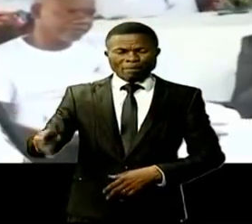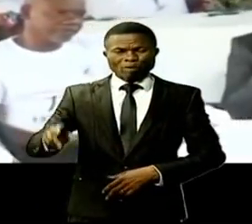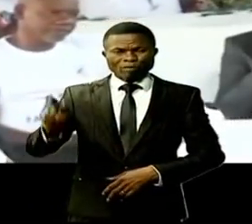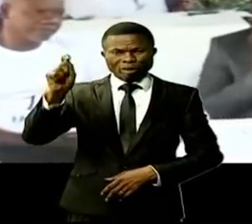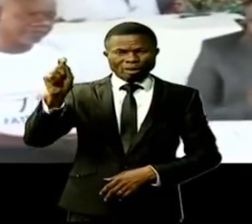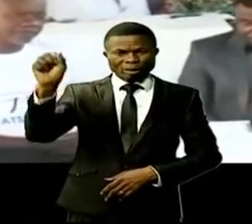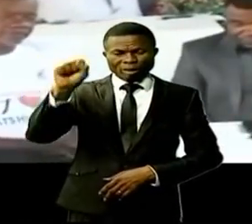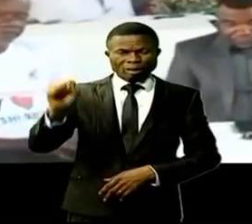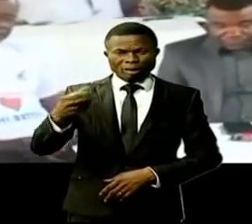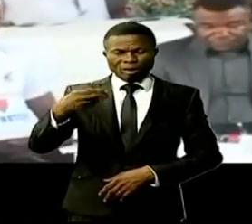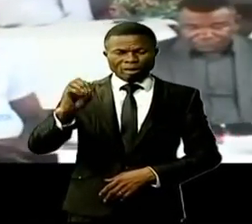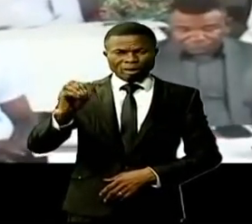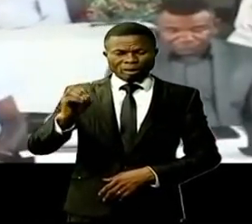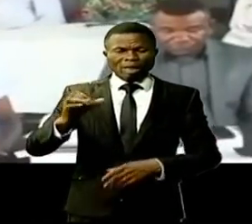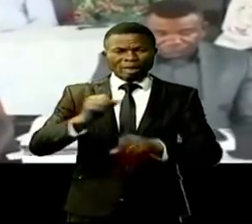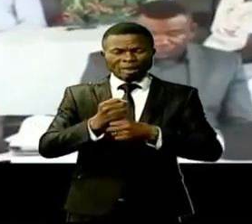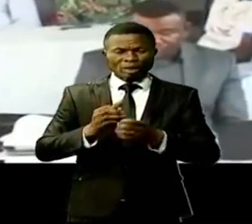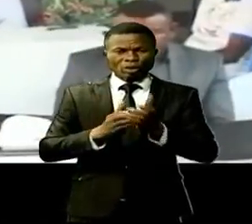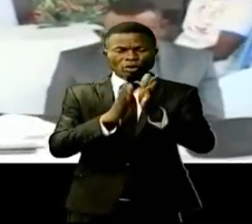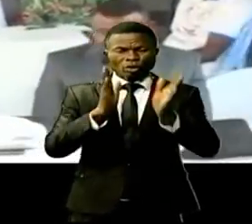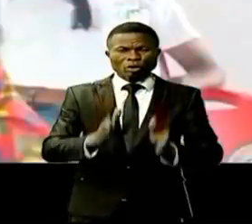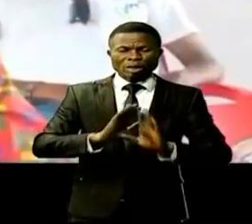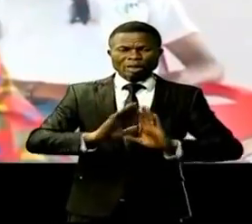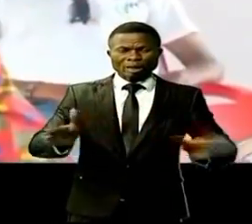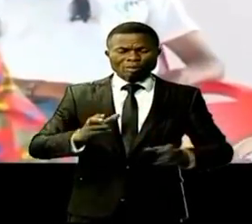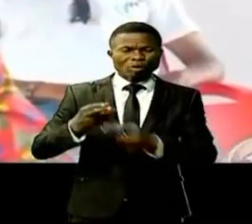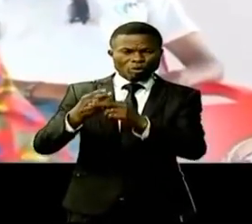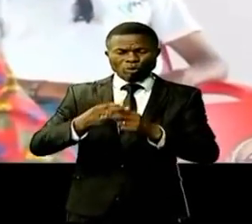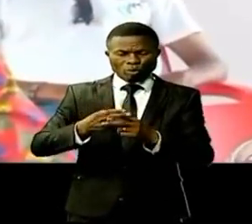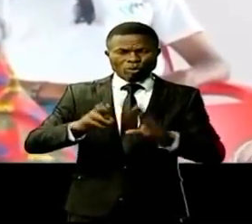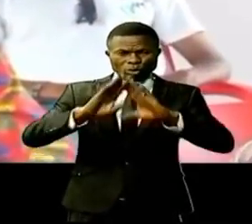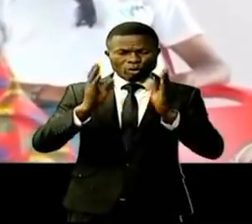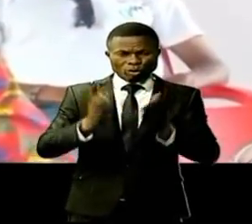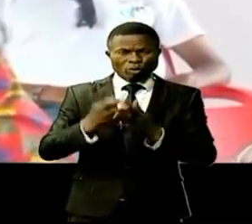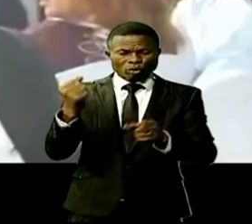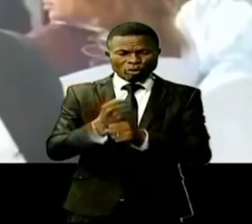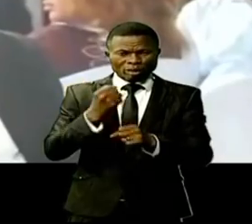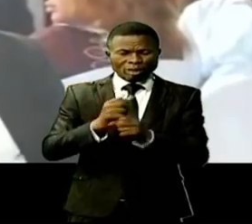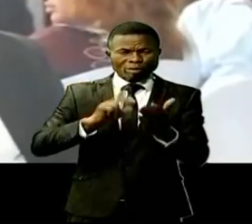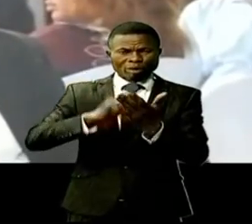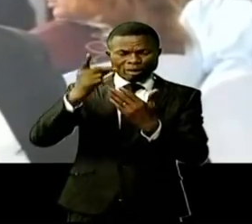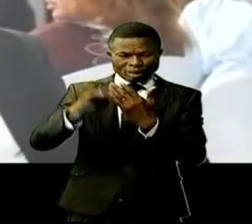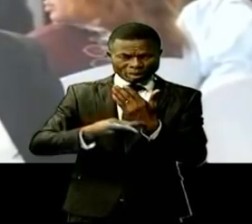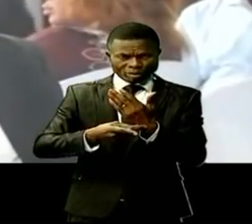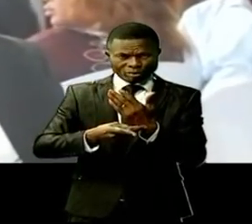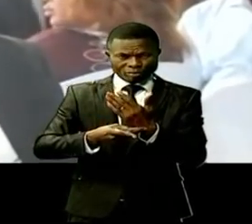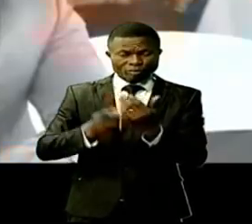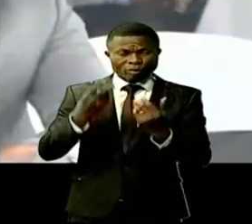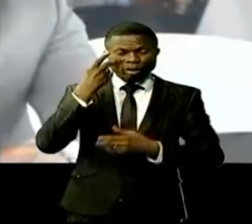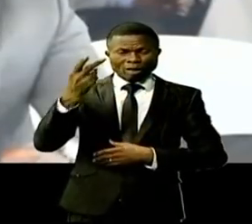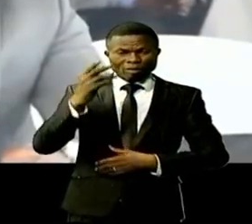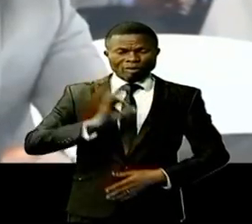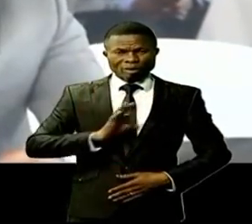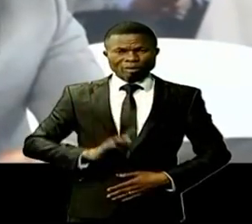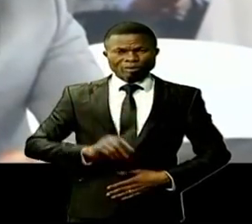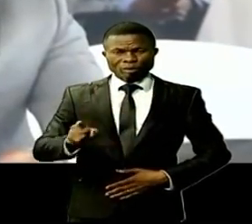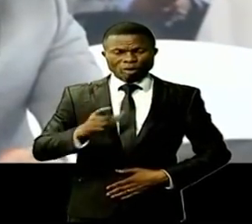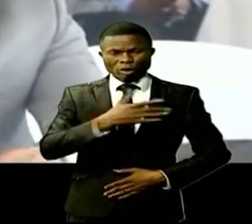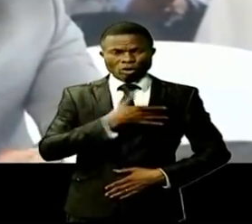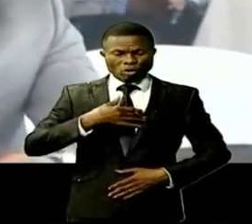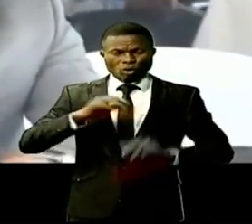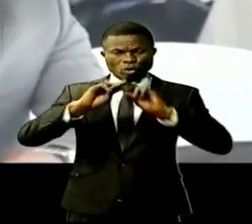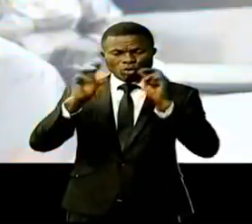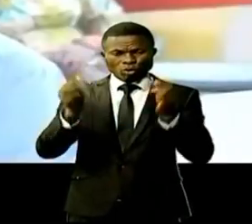créer un leadership capable de faire le suivi de l'exécution du programme lié à la vision du chef de l'État. Au nom de